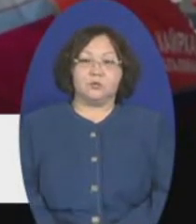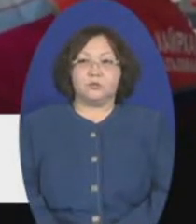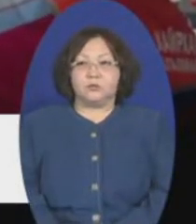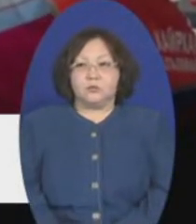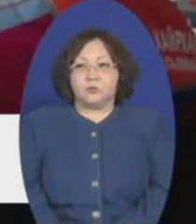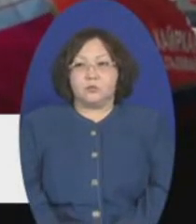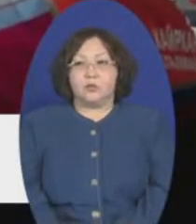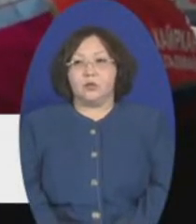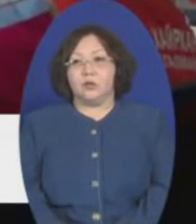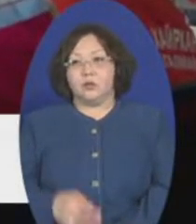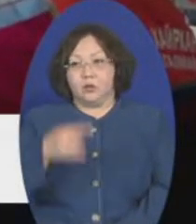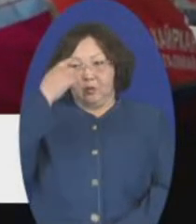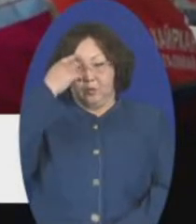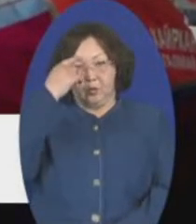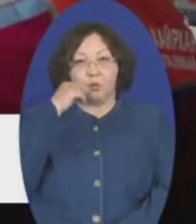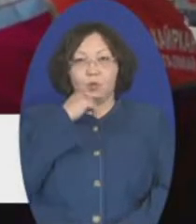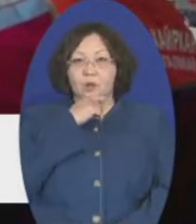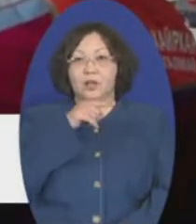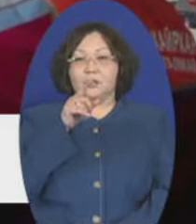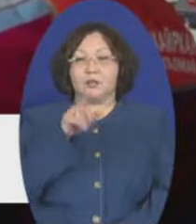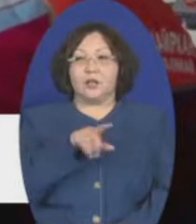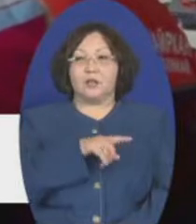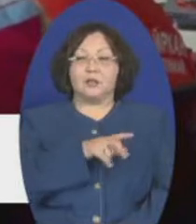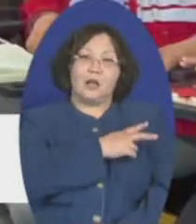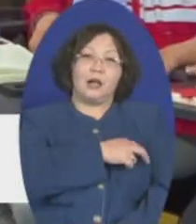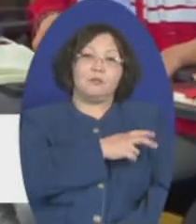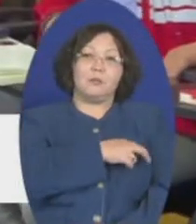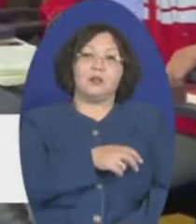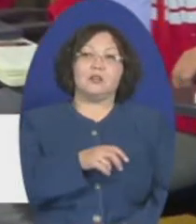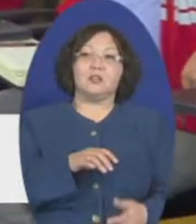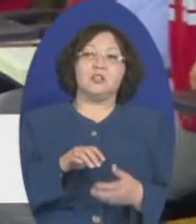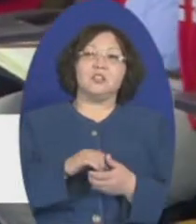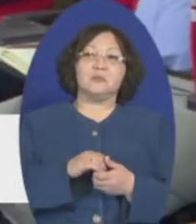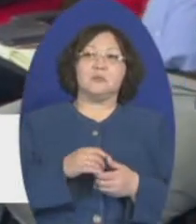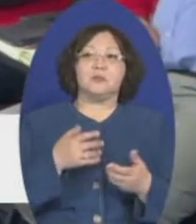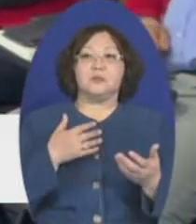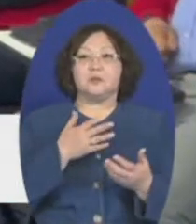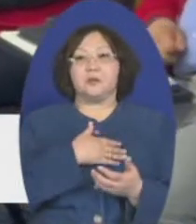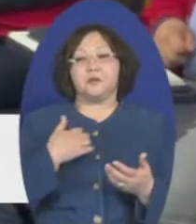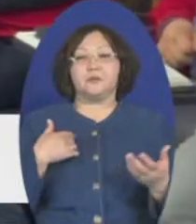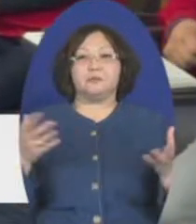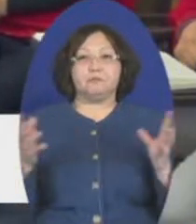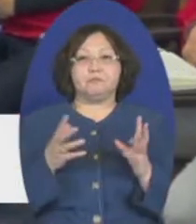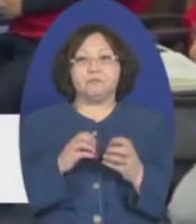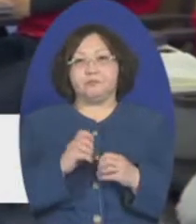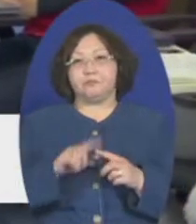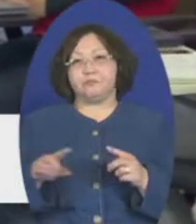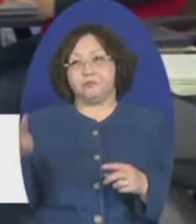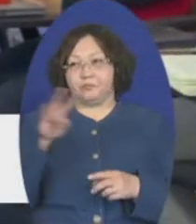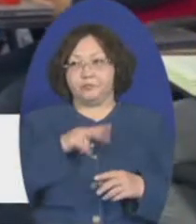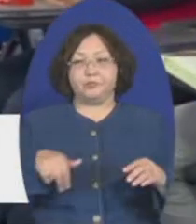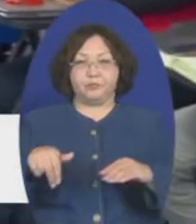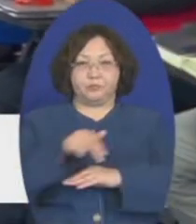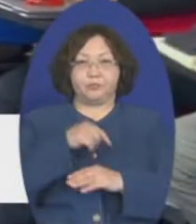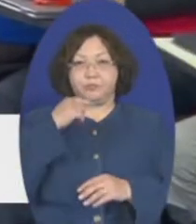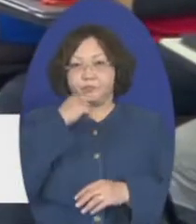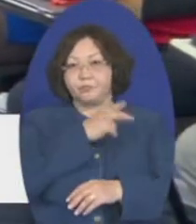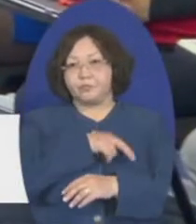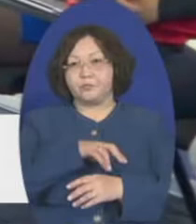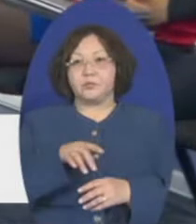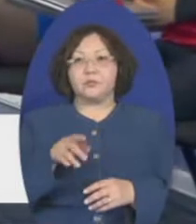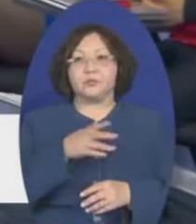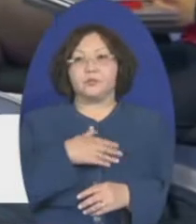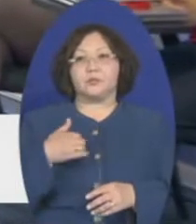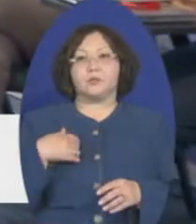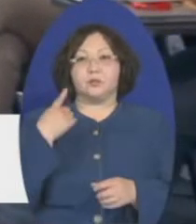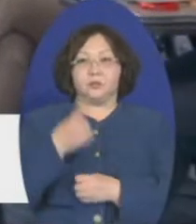Монголын улаан цагаалмаа нийгэмлэгийн дунд шатны хорооны дарга нарын сургамж сургалт боллоо. Хөдөө орон нутаг дүүргийн улаан цагаалмаа хорооны дарга нар